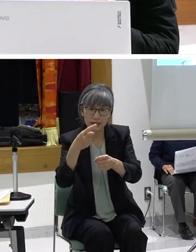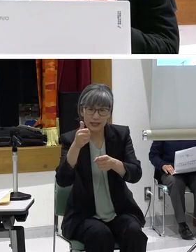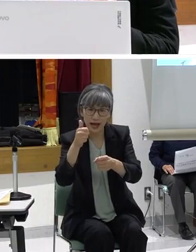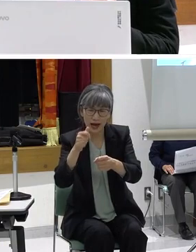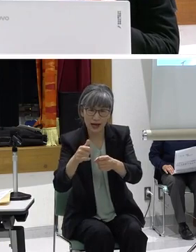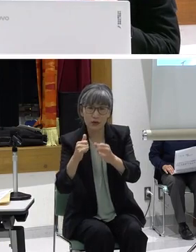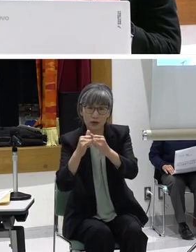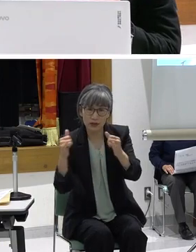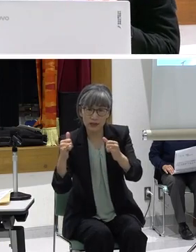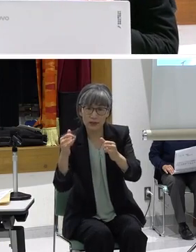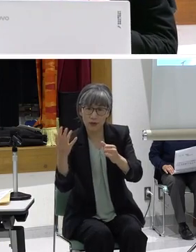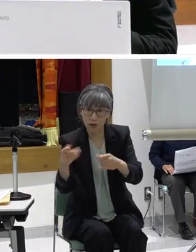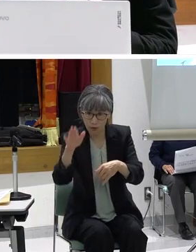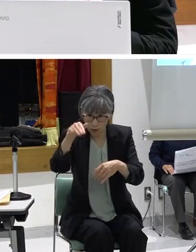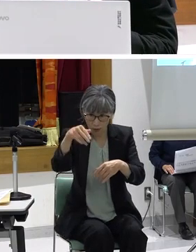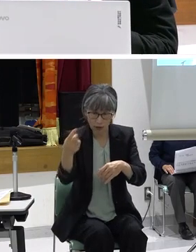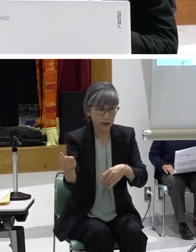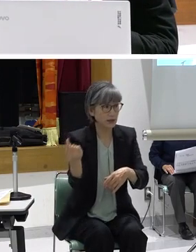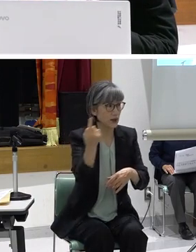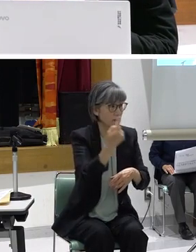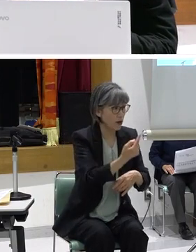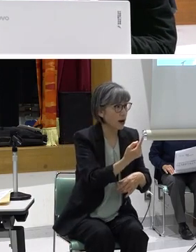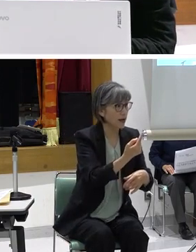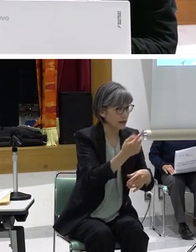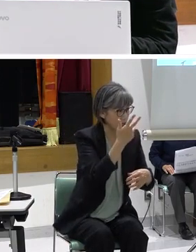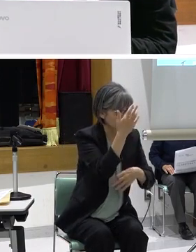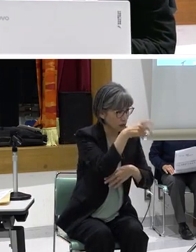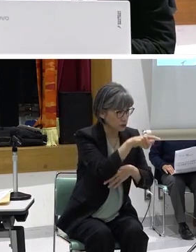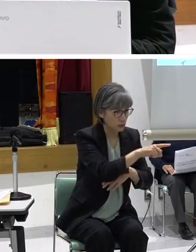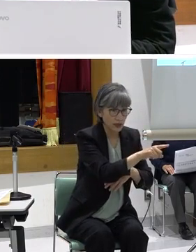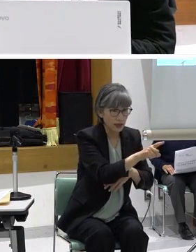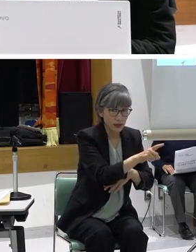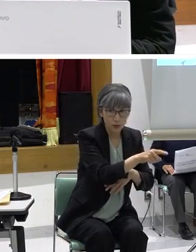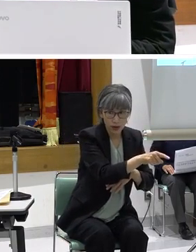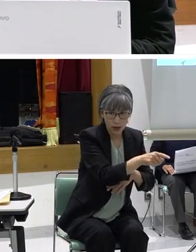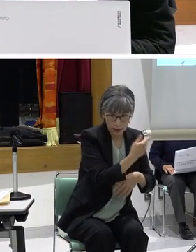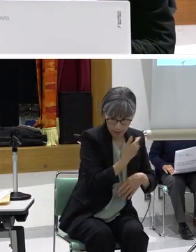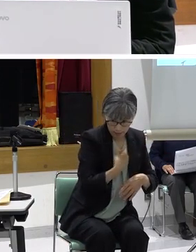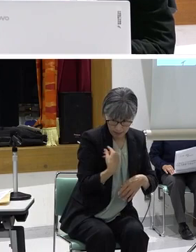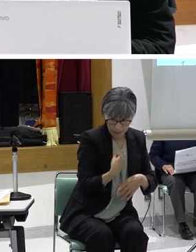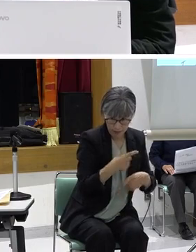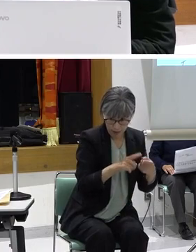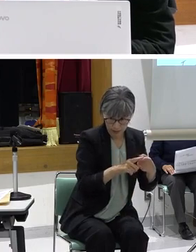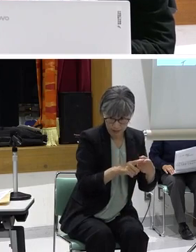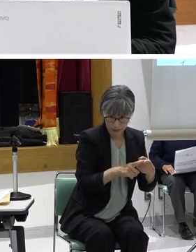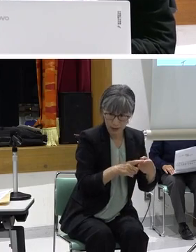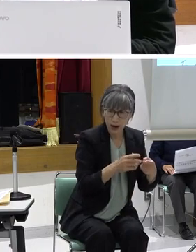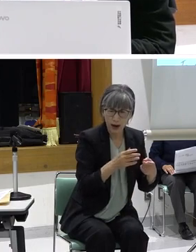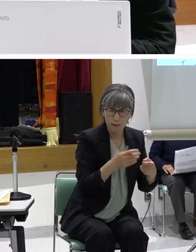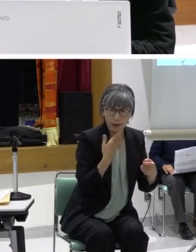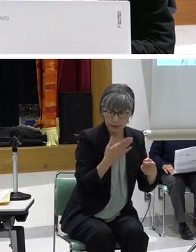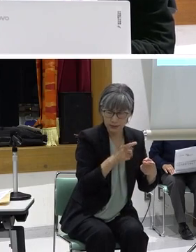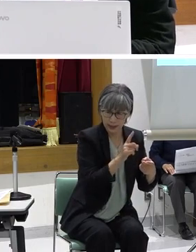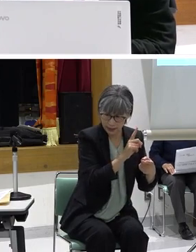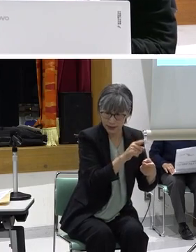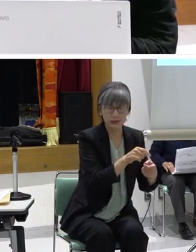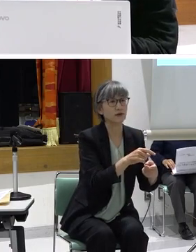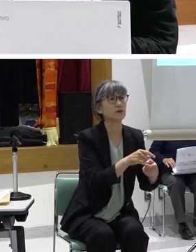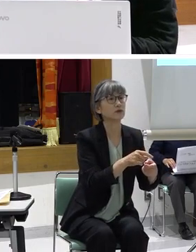く、あるいはチェックをしてもらう、そういうチェックの仕組みがちゃんと公的に条例で規定されたんです